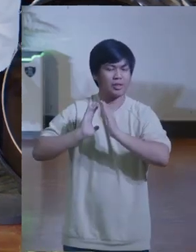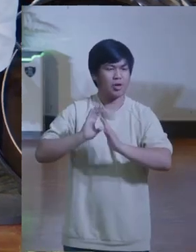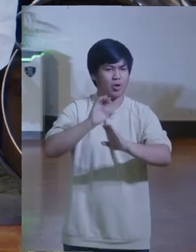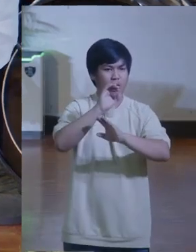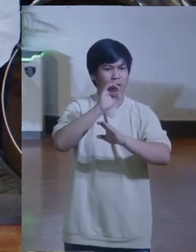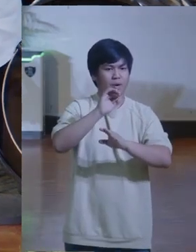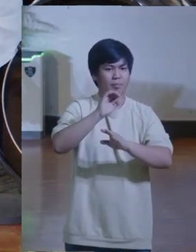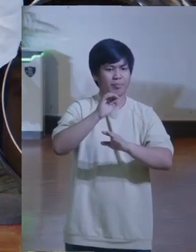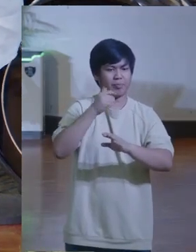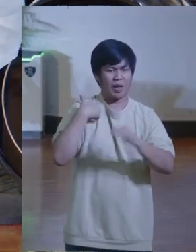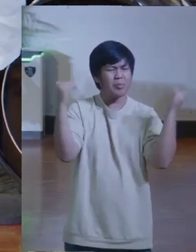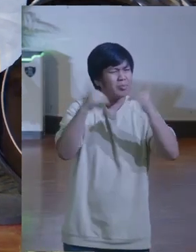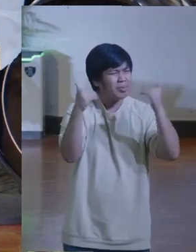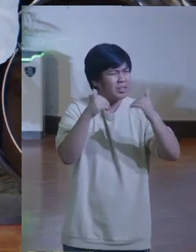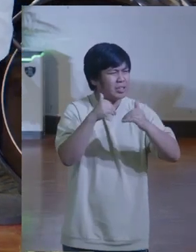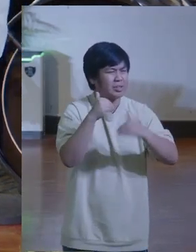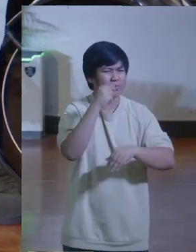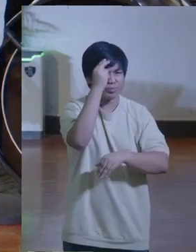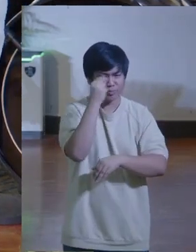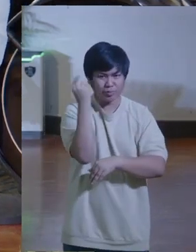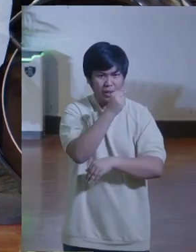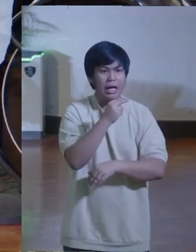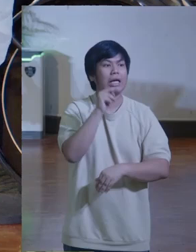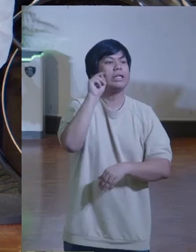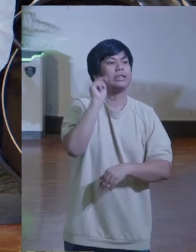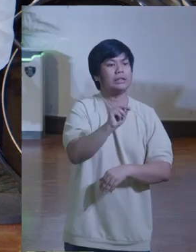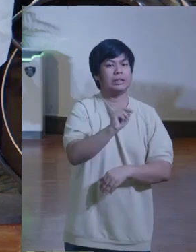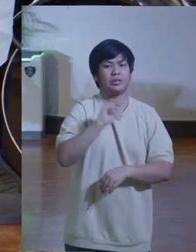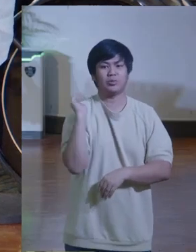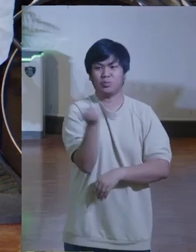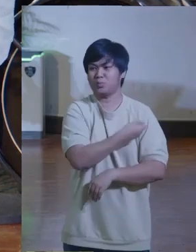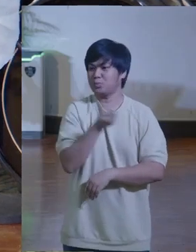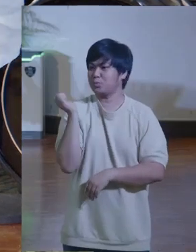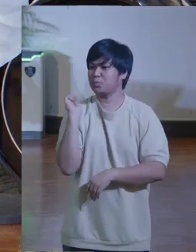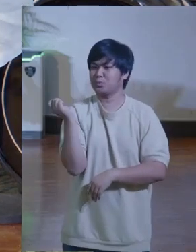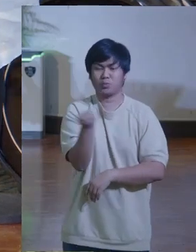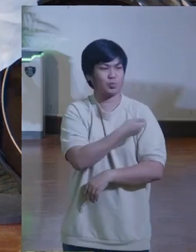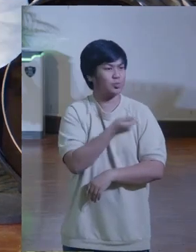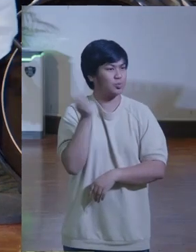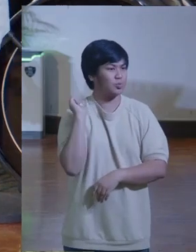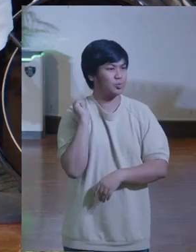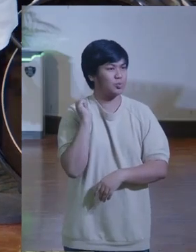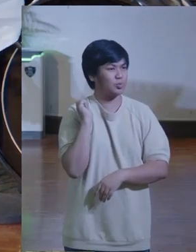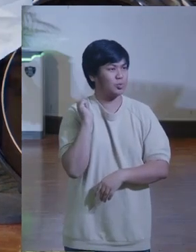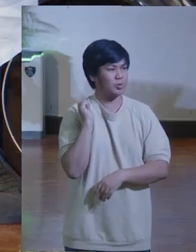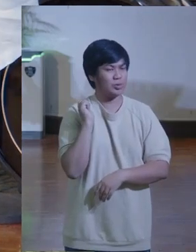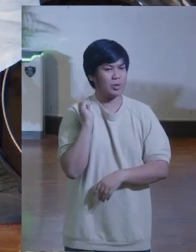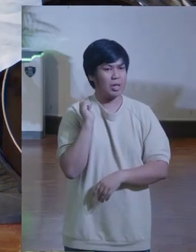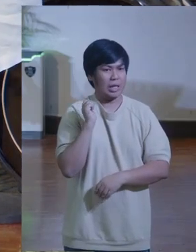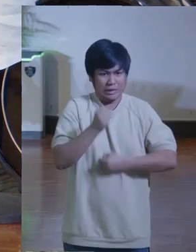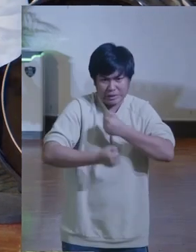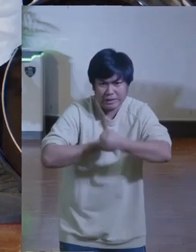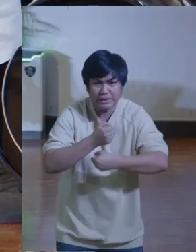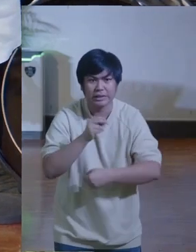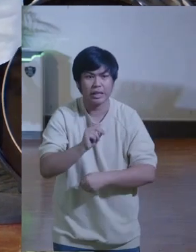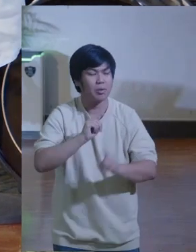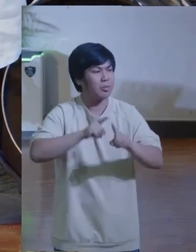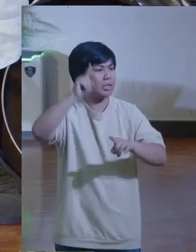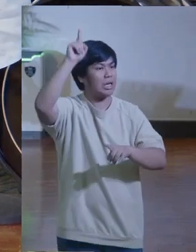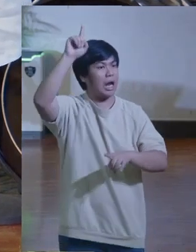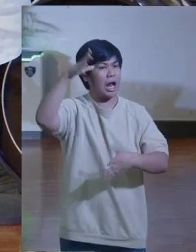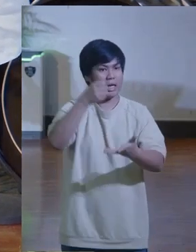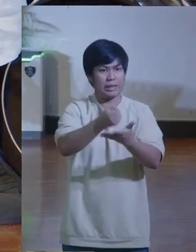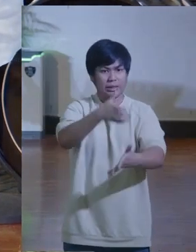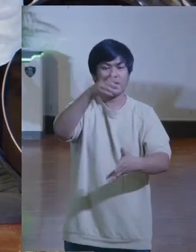dito, there is a need for penance. No? But because God, rich in mercy,